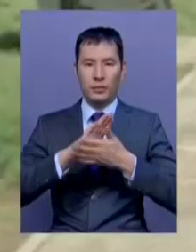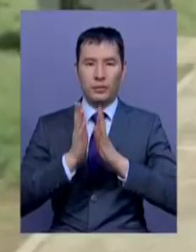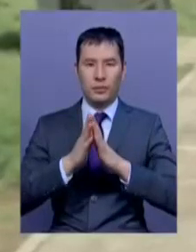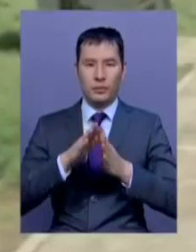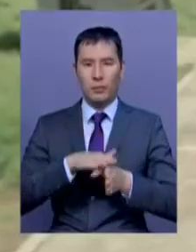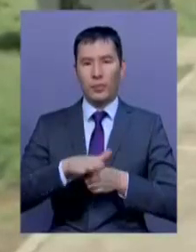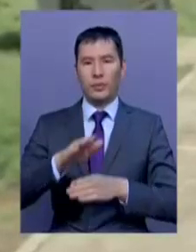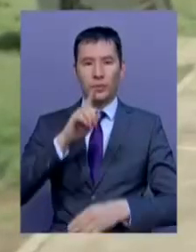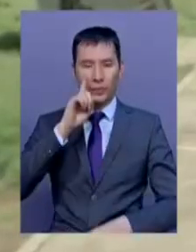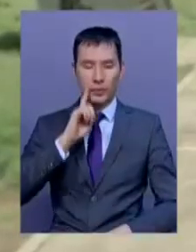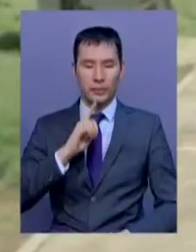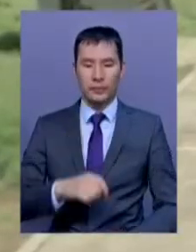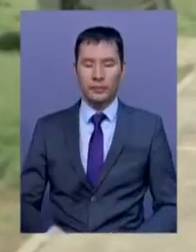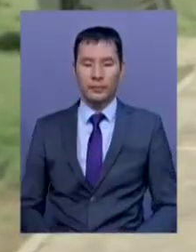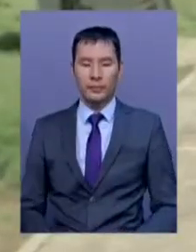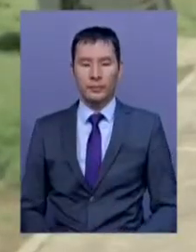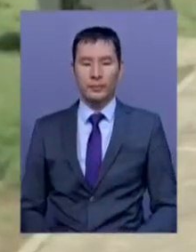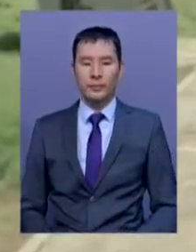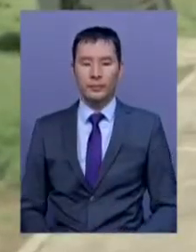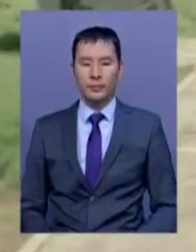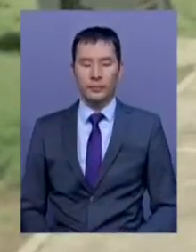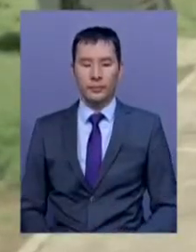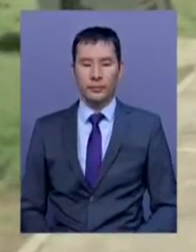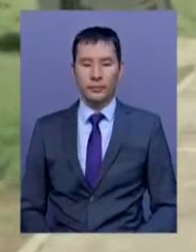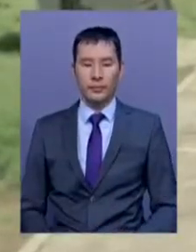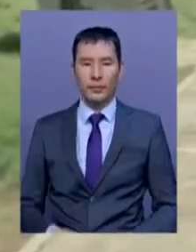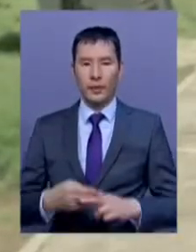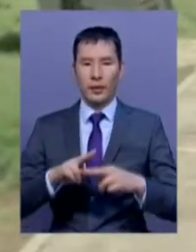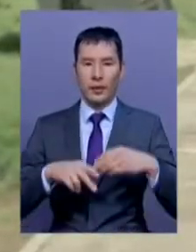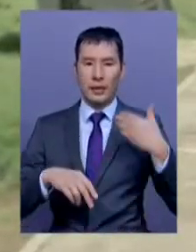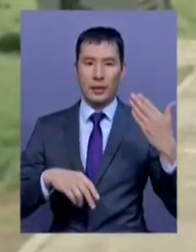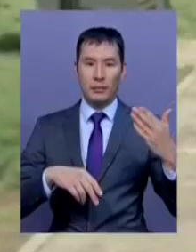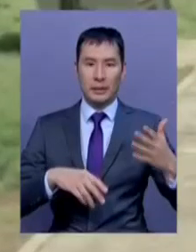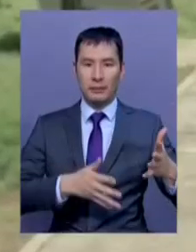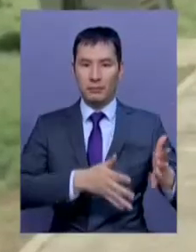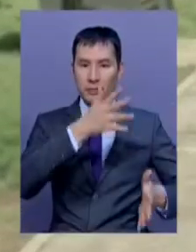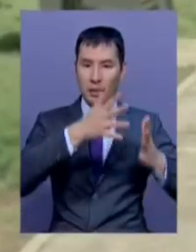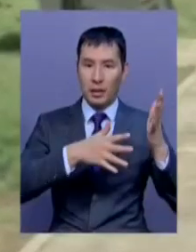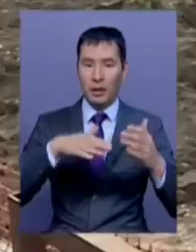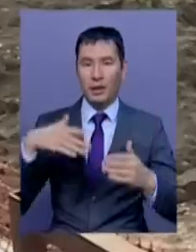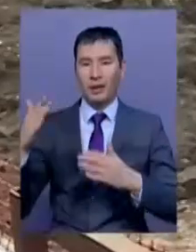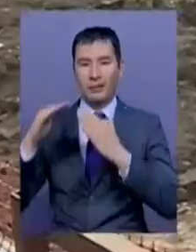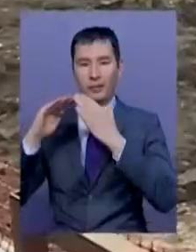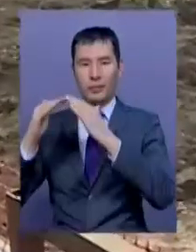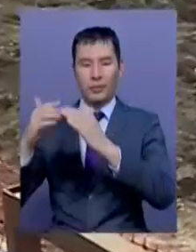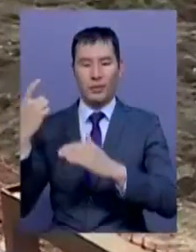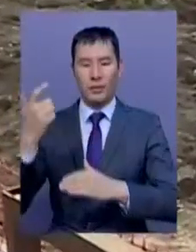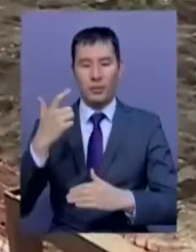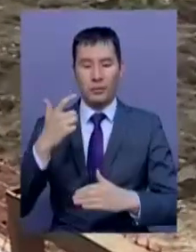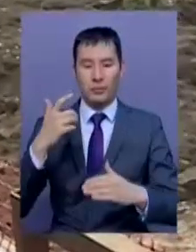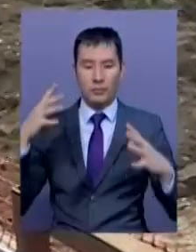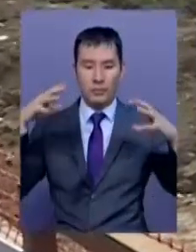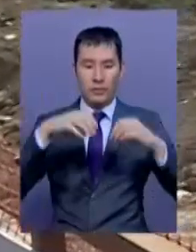частный сектор, мына жағы МЖД адамдар осында кеп бір уақыт демалуға осы жерді аштық. Түркісіб ауданында